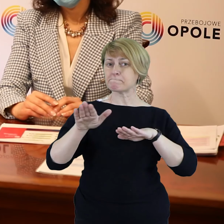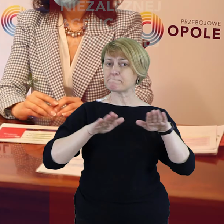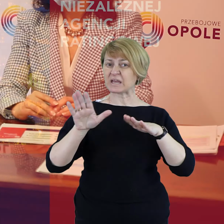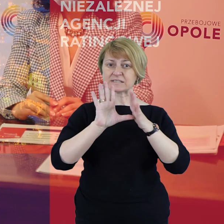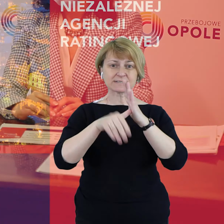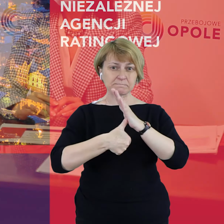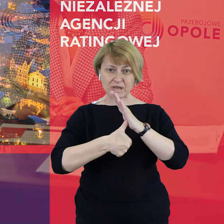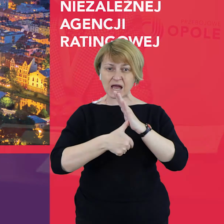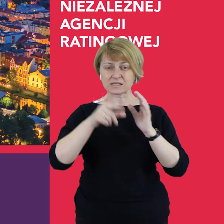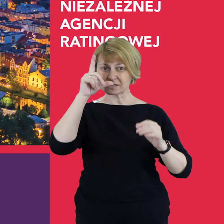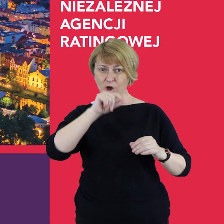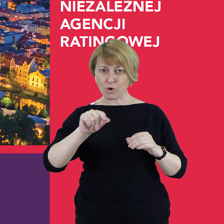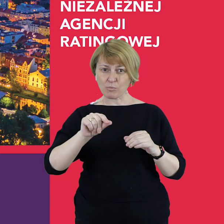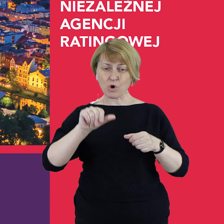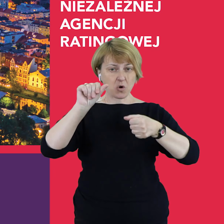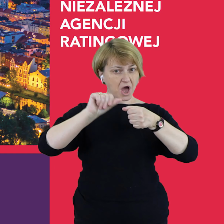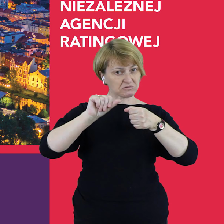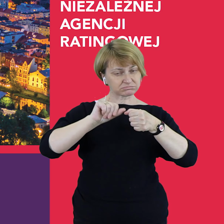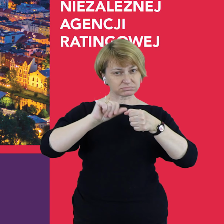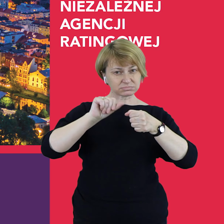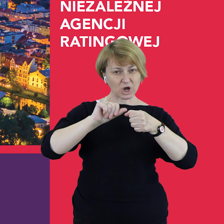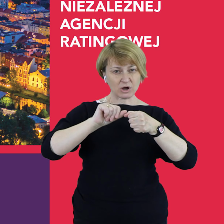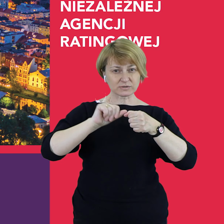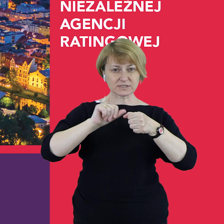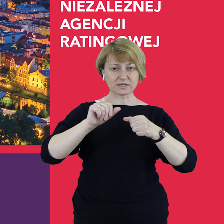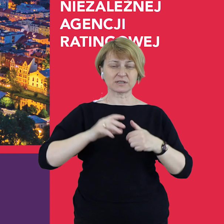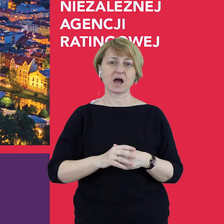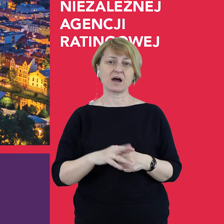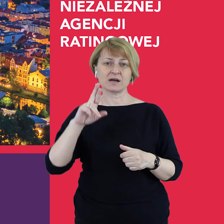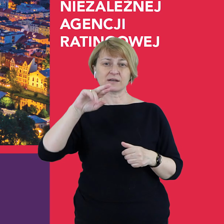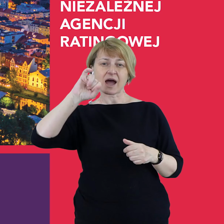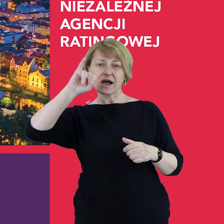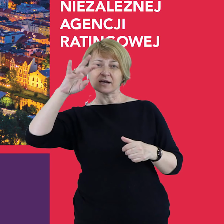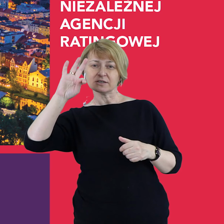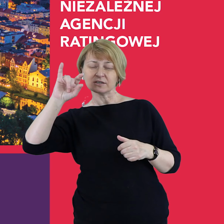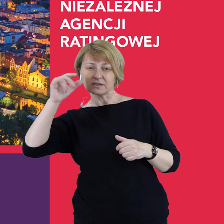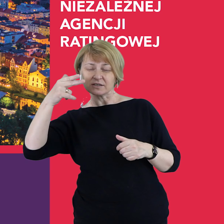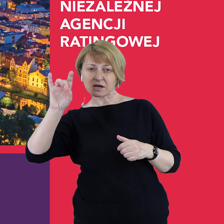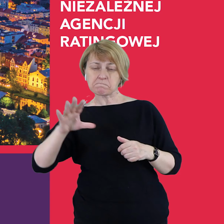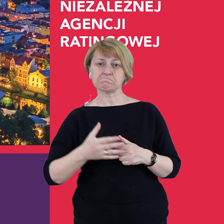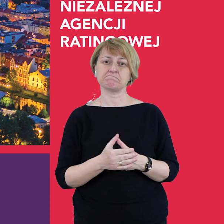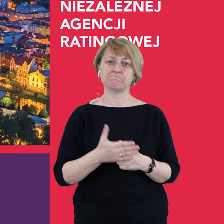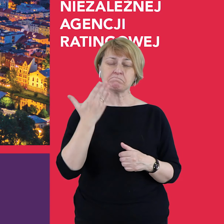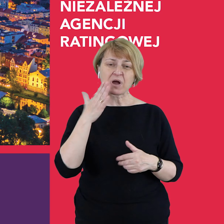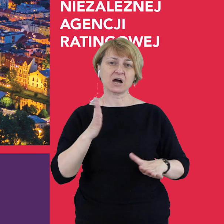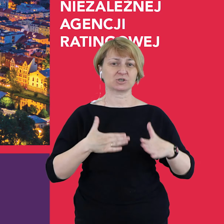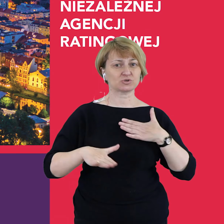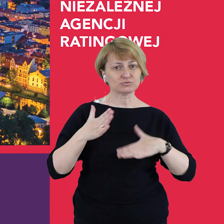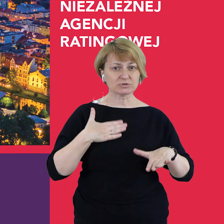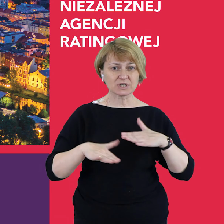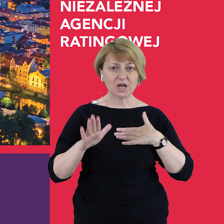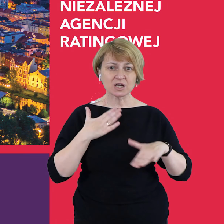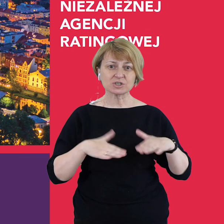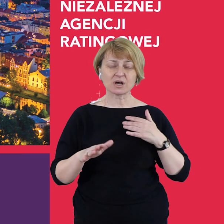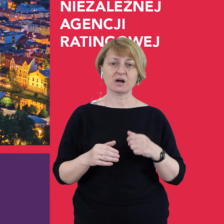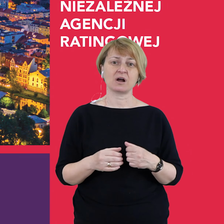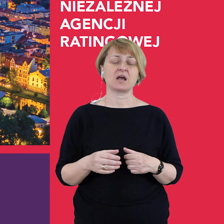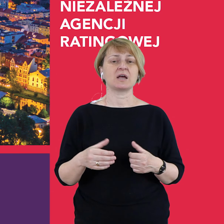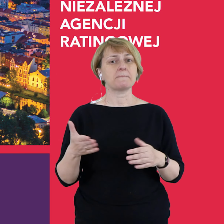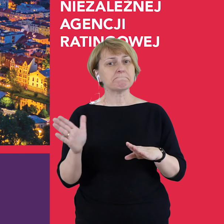jeszcze raz, co roku się tym chwalimy, że mamy utrzymaną ocenę ratingu Fitchowego, co bardzo nas cieszy, dlatego